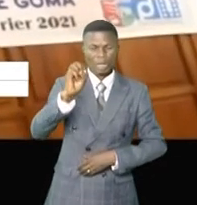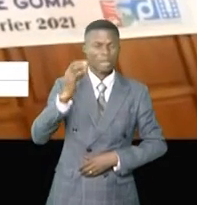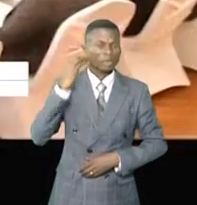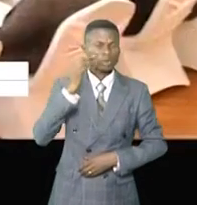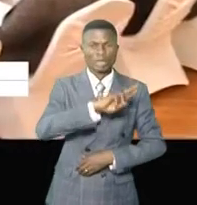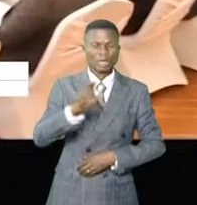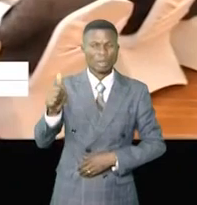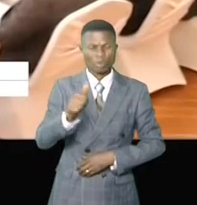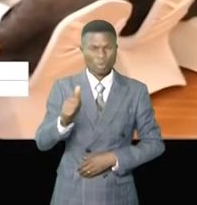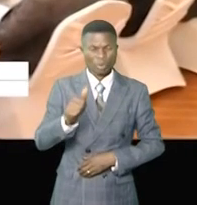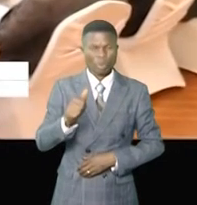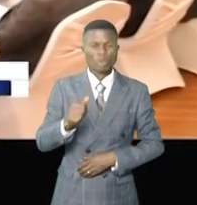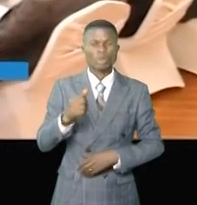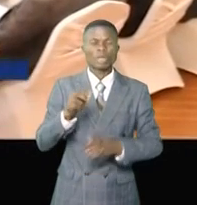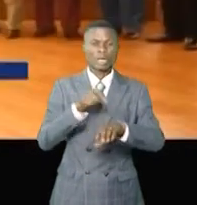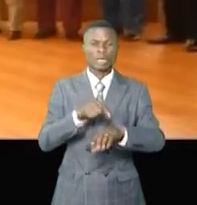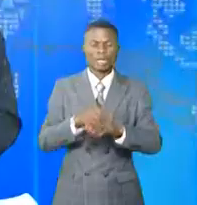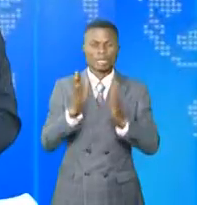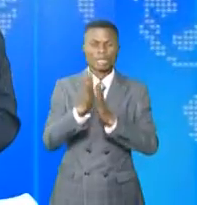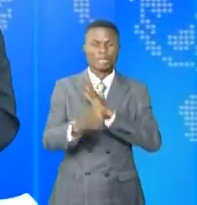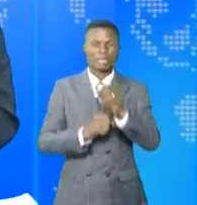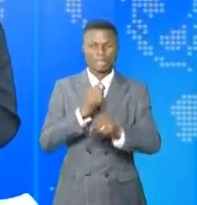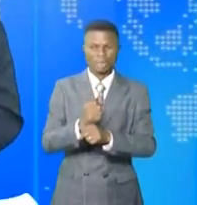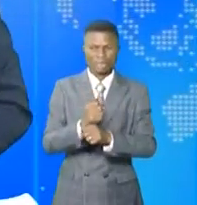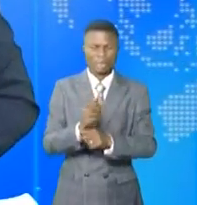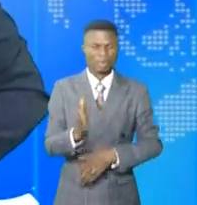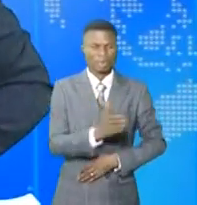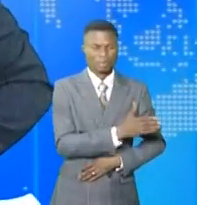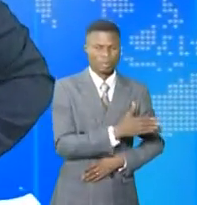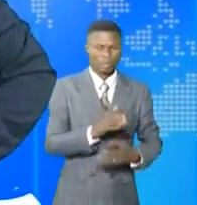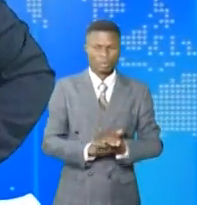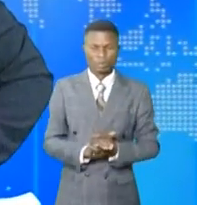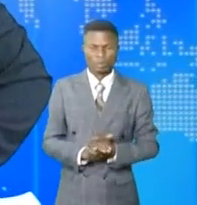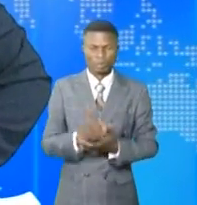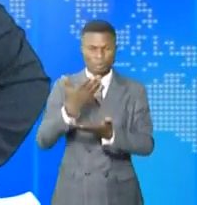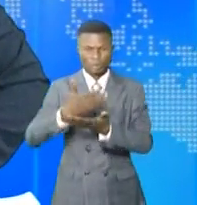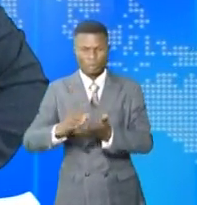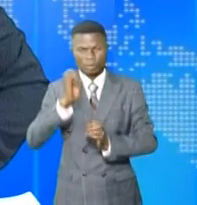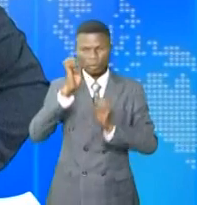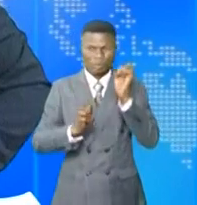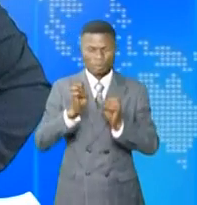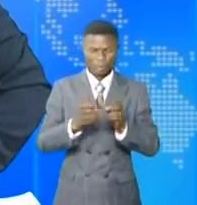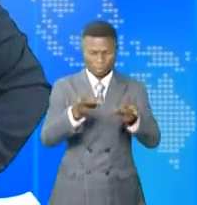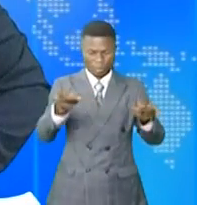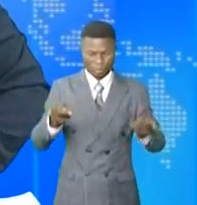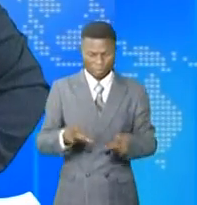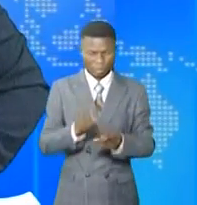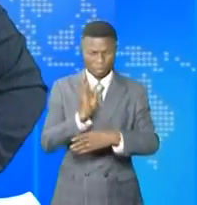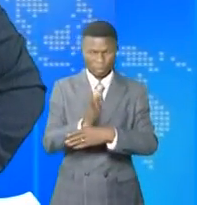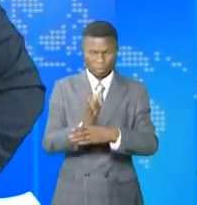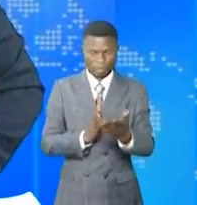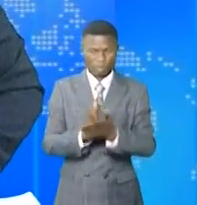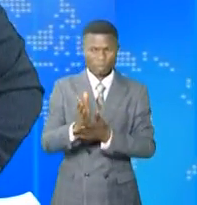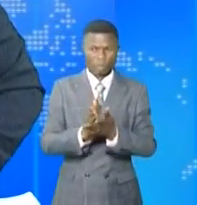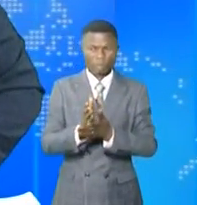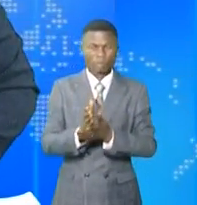juin 2021, au plus tard pour une durée de 10 ans. Après l'étape de validation de normes et directives de soins